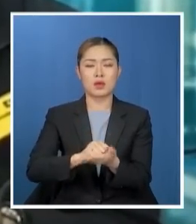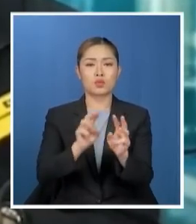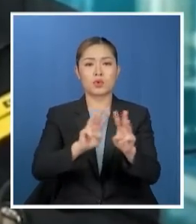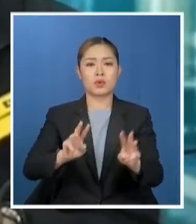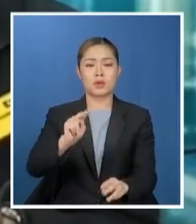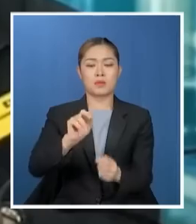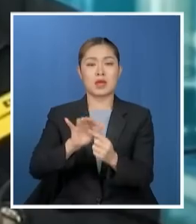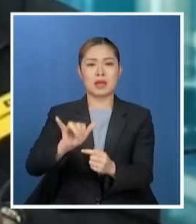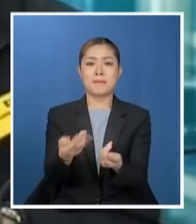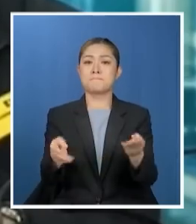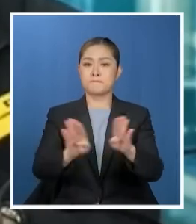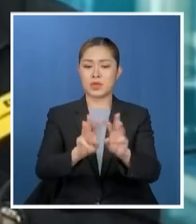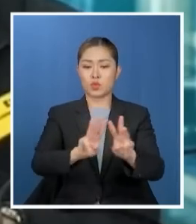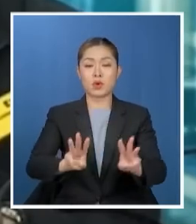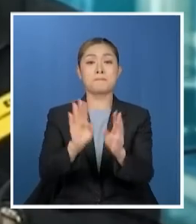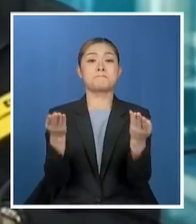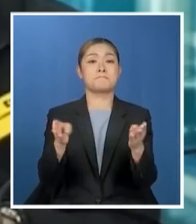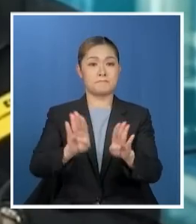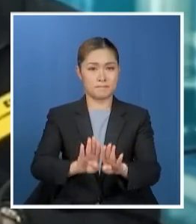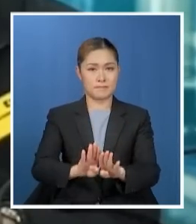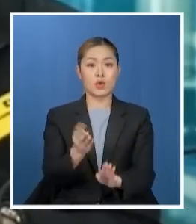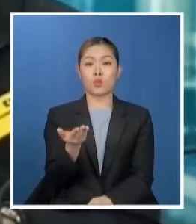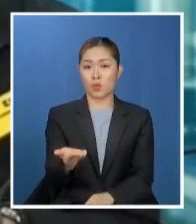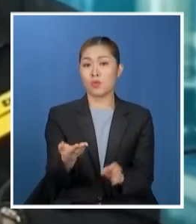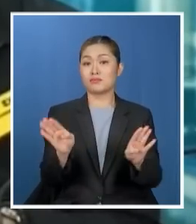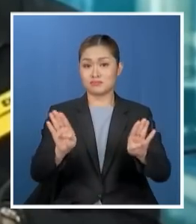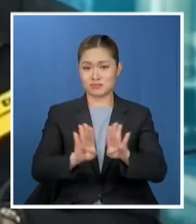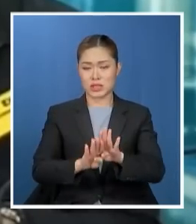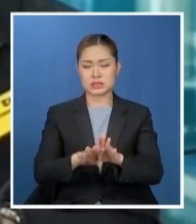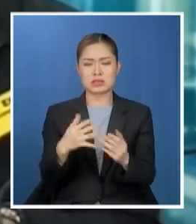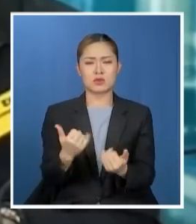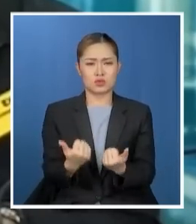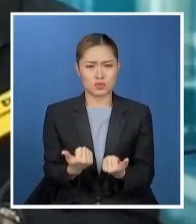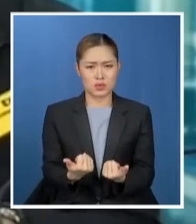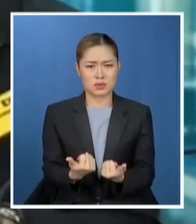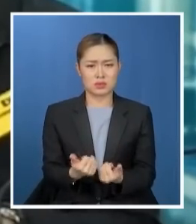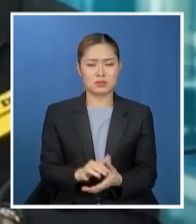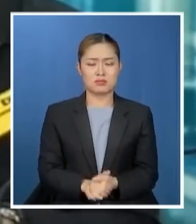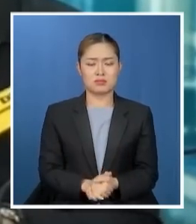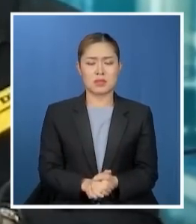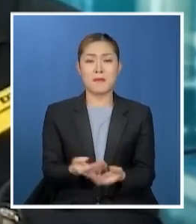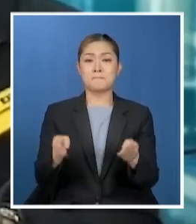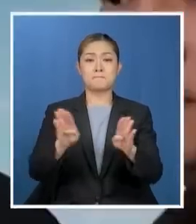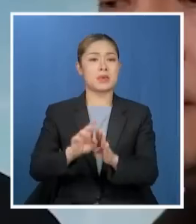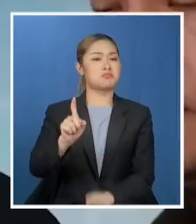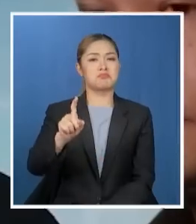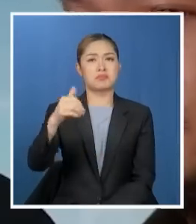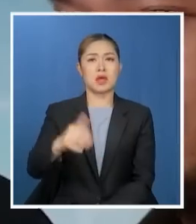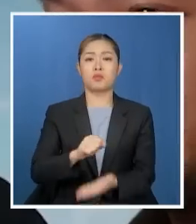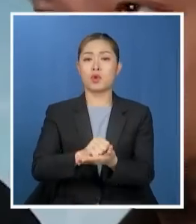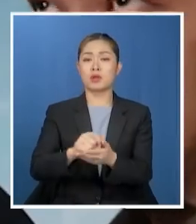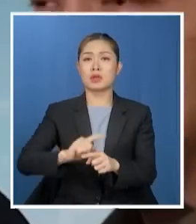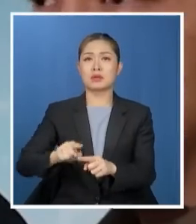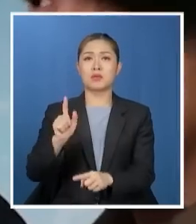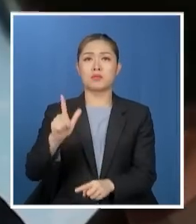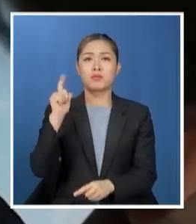ายเนียเพื่อขอให้ปิดเว็บไซต์ไปก่อนเนี่ยขอให้ปิดเว็บไซต์ไปก่อนนะแต่ยังไม่สามารถที่จะปิดได้เพราะผู้ให้บริการโด